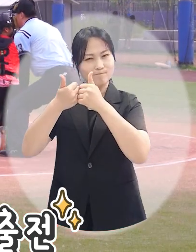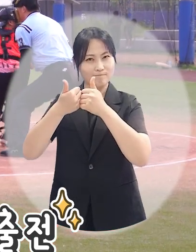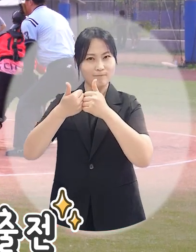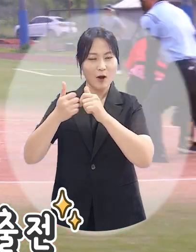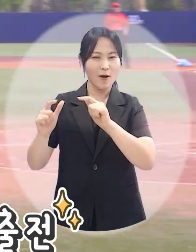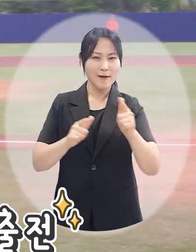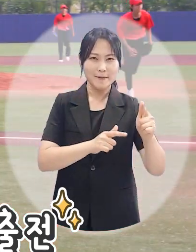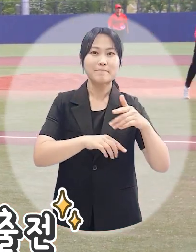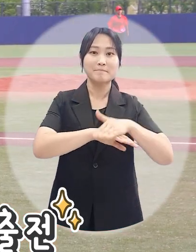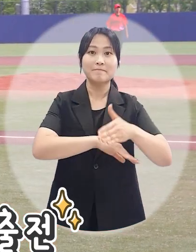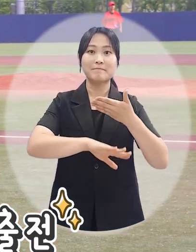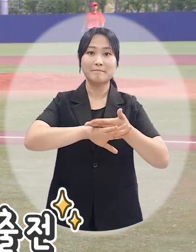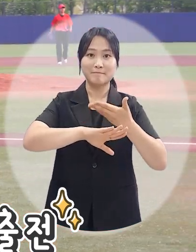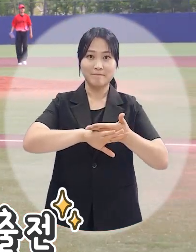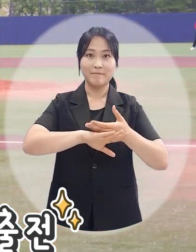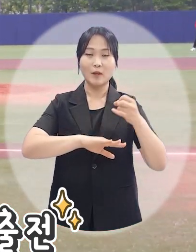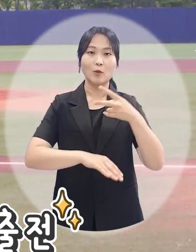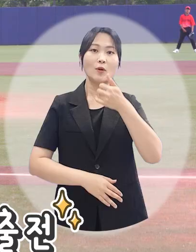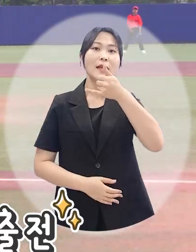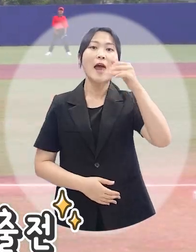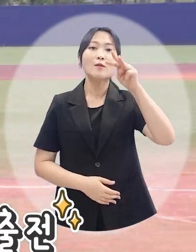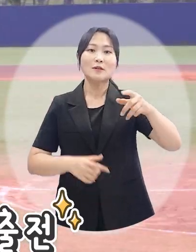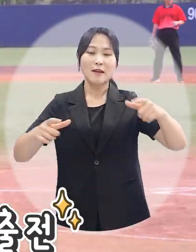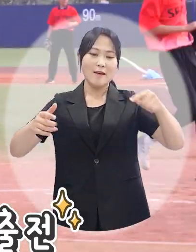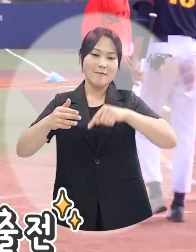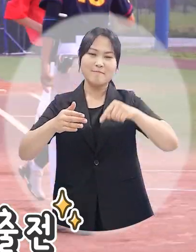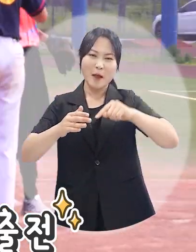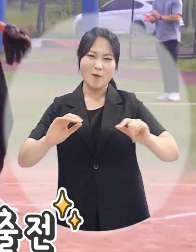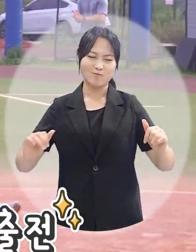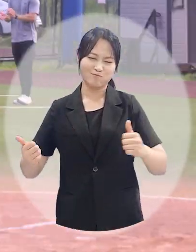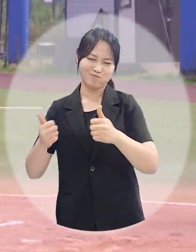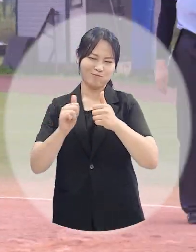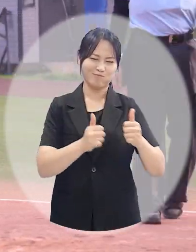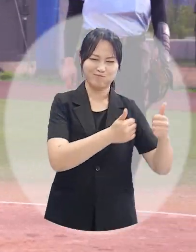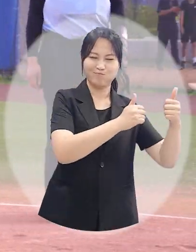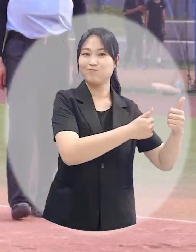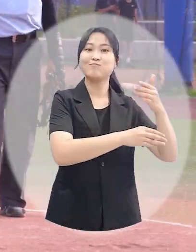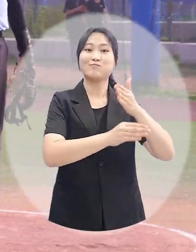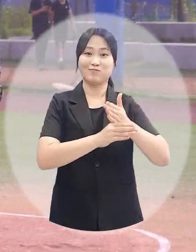운영되며 학사 일정을 고려해 세종시 일원에서 분산해 진행되고 있습니다.